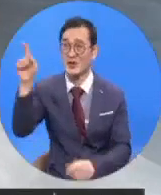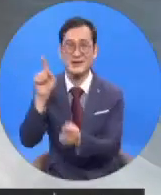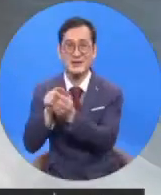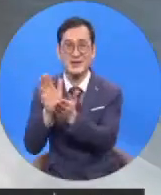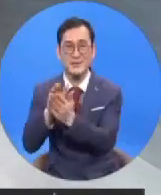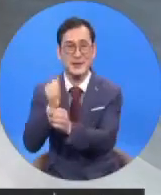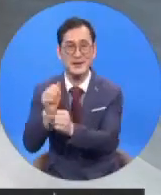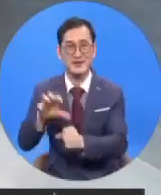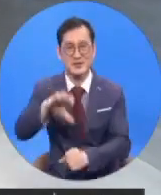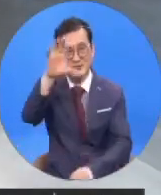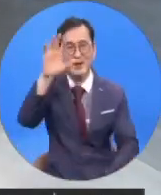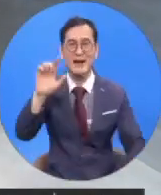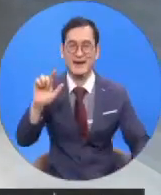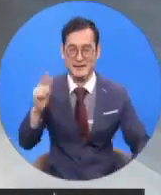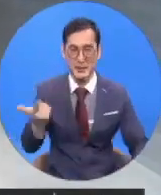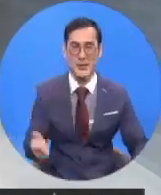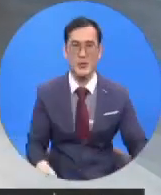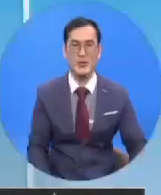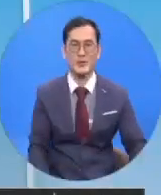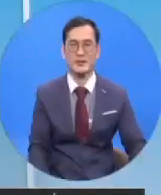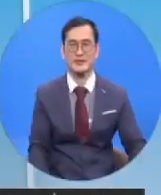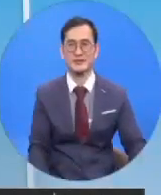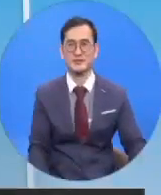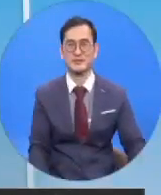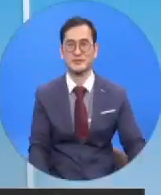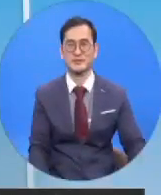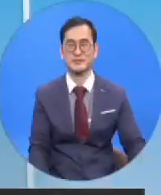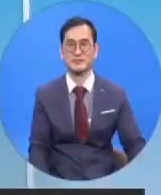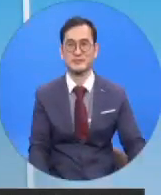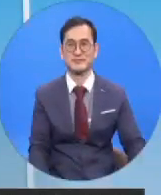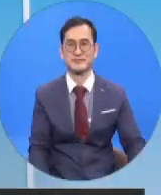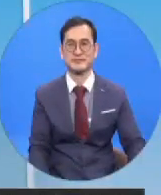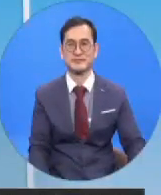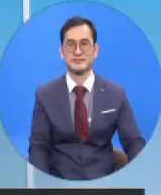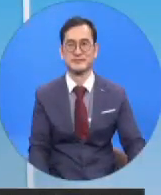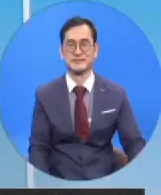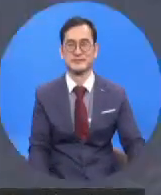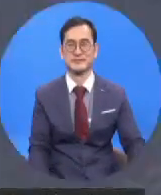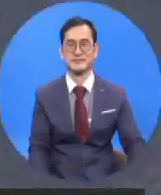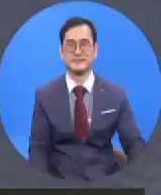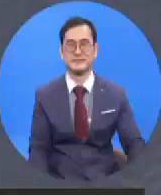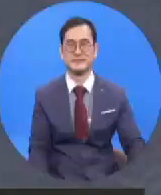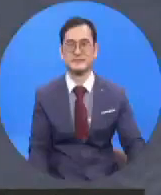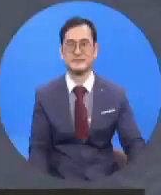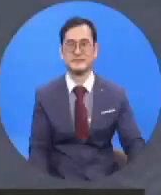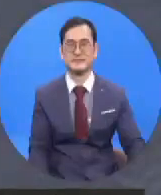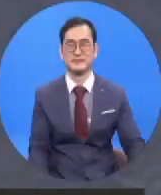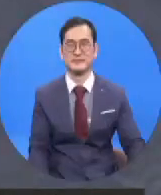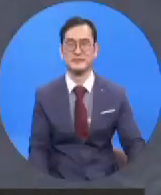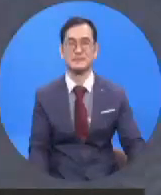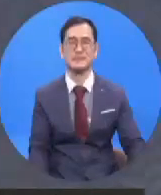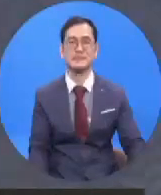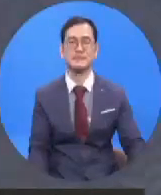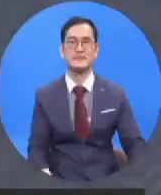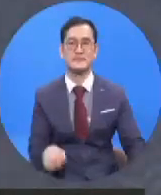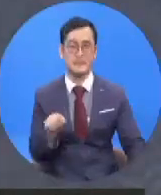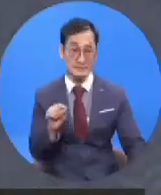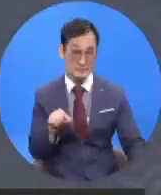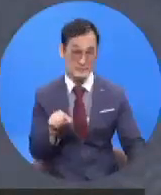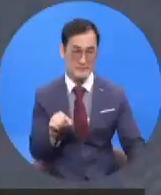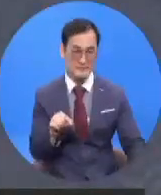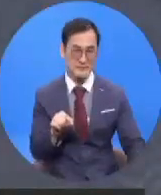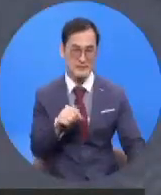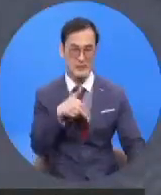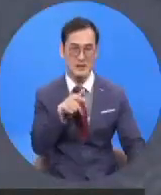직접, 네, 네, 민주당 지지층에서 그거는 했던 것으로 정확하게 확인이 됐습니다. 맞구면 네. 어쨌든 이 부분에 대해서 이낙 그 정세균,